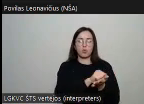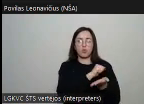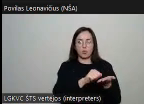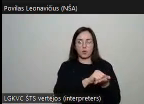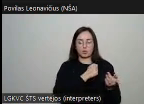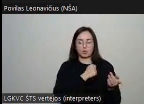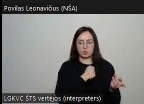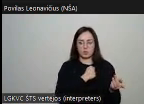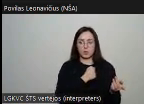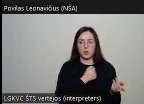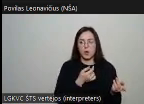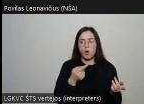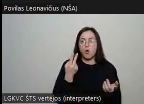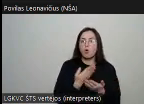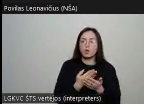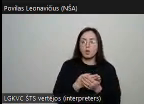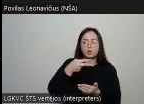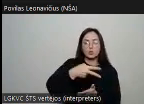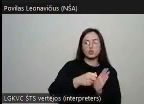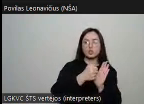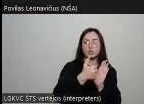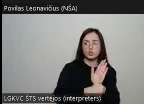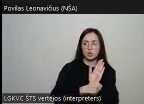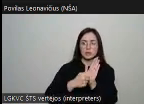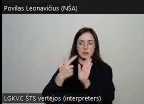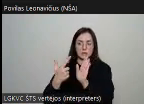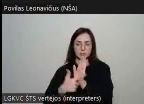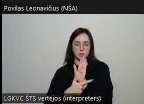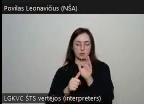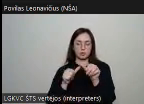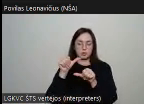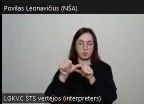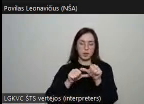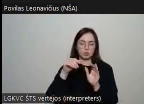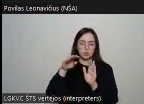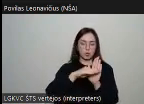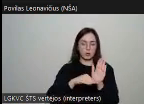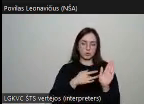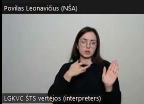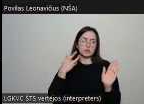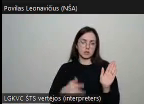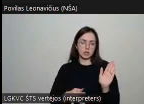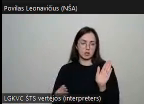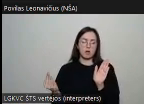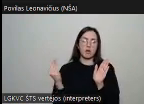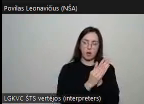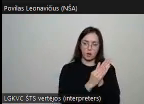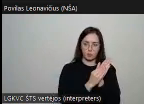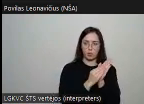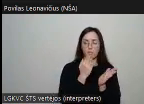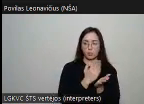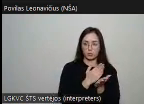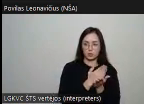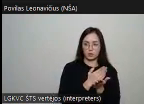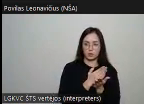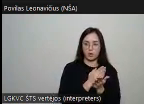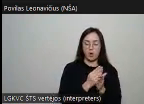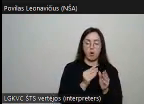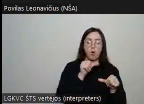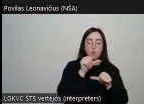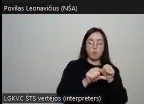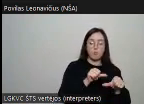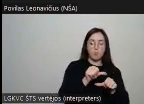kad 2016-2017 metų savo programoje griežtai įtraukė teisės aktais, kad turi būti. Yra numatyta mokslo metų